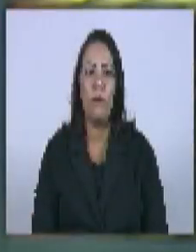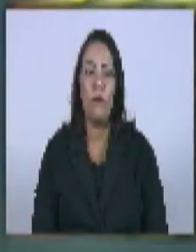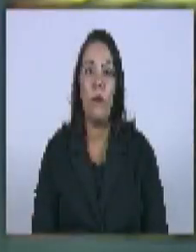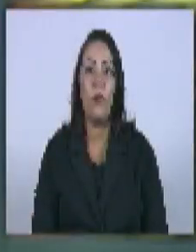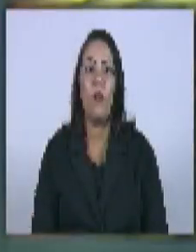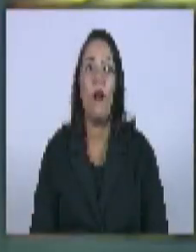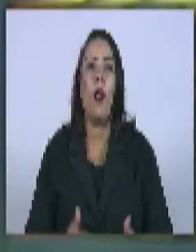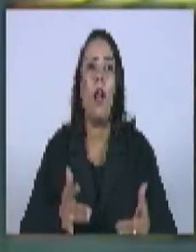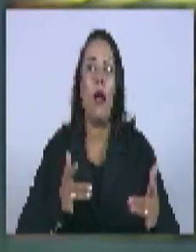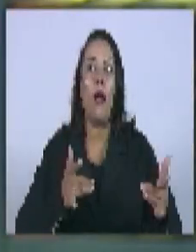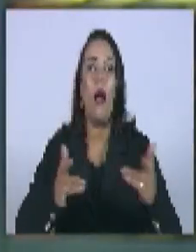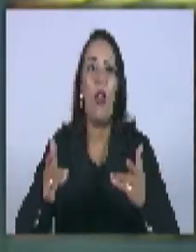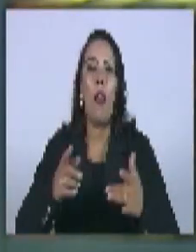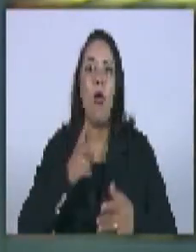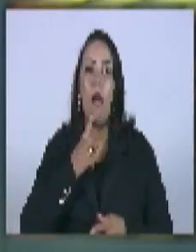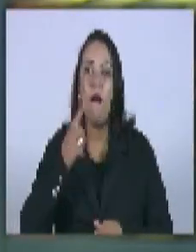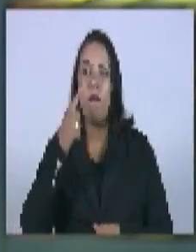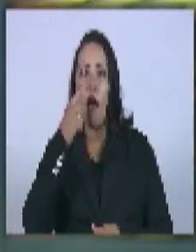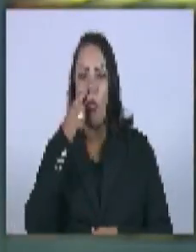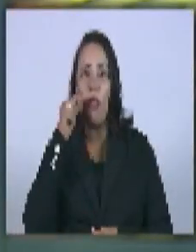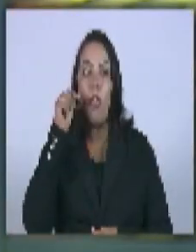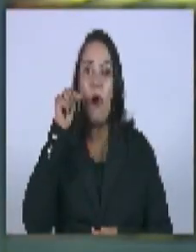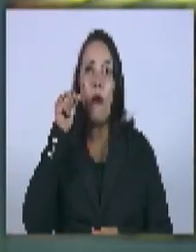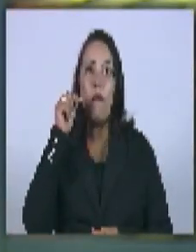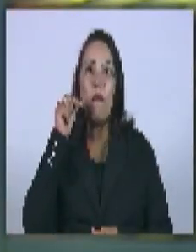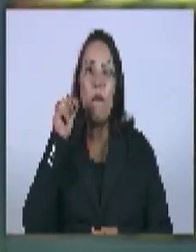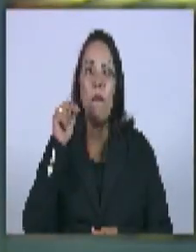خلل التقني